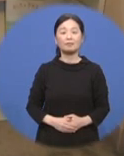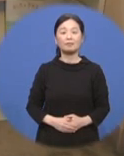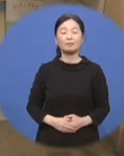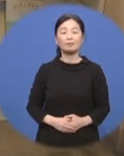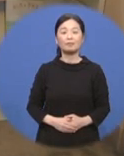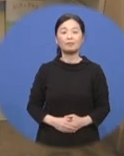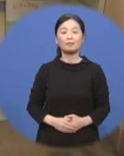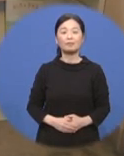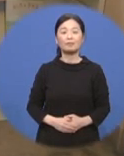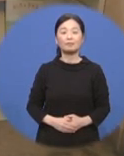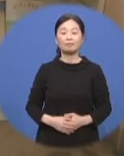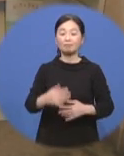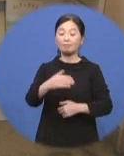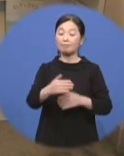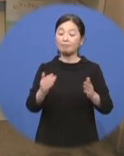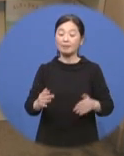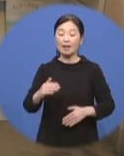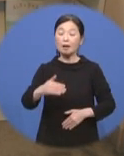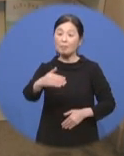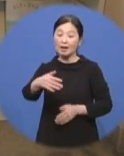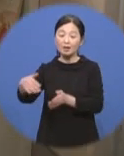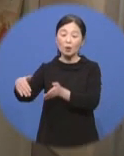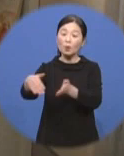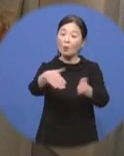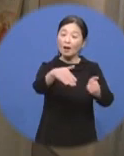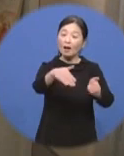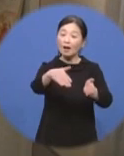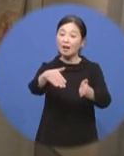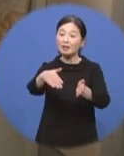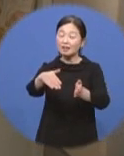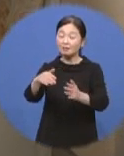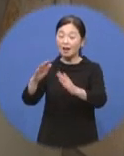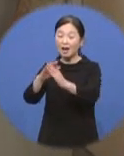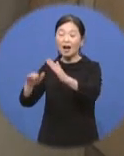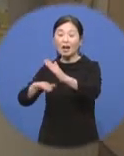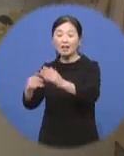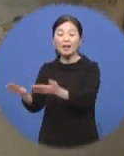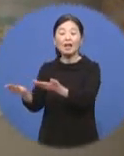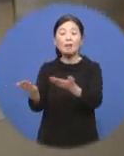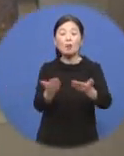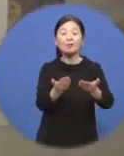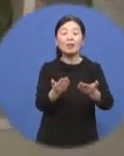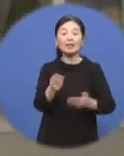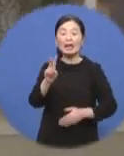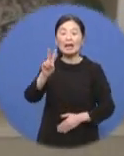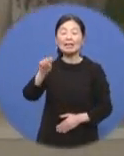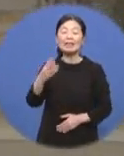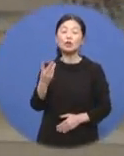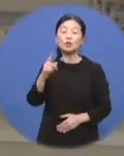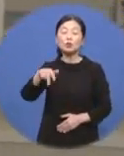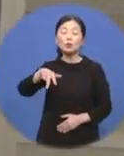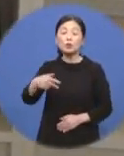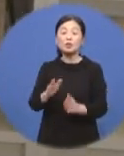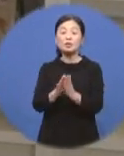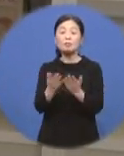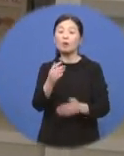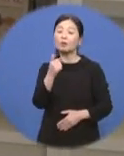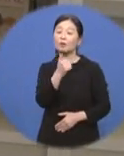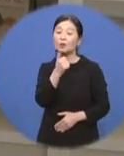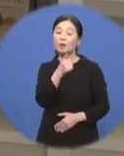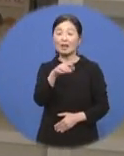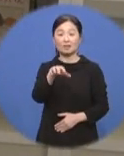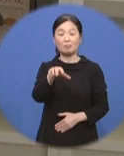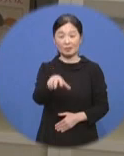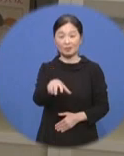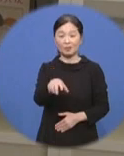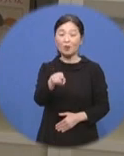図書室前の廊下には家庭から持ち寄られたリユース本を紹介する本棚があって、これも保護者の手作り